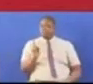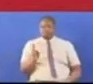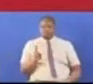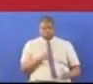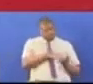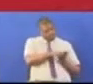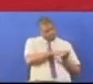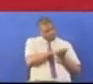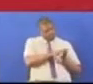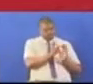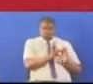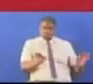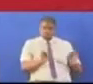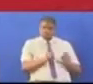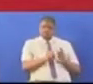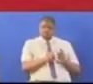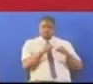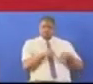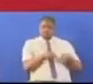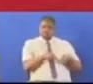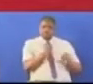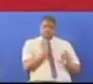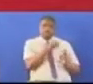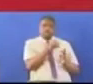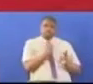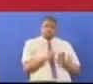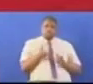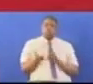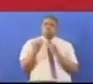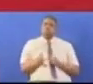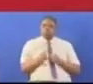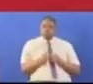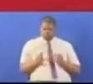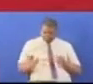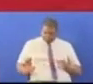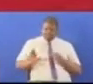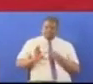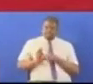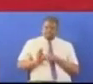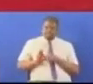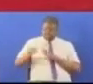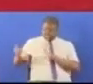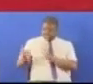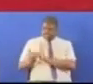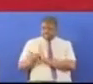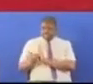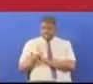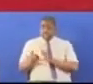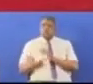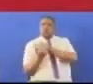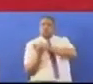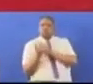kwamba nia kuu hapa ni kuweza kuoanisha sheria zetu na